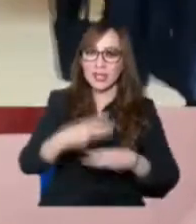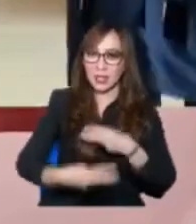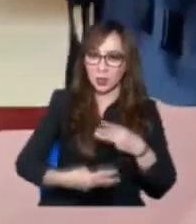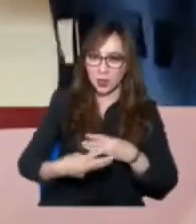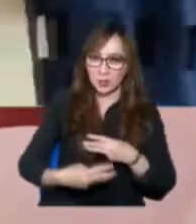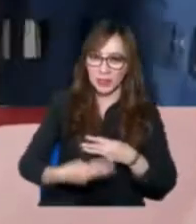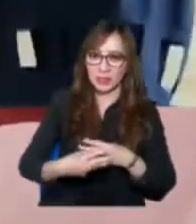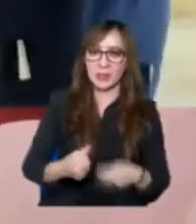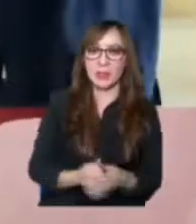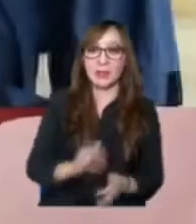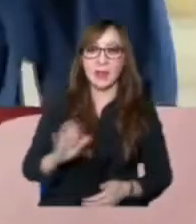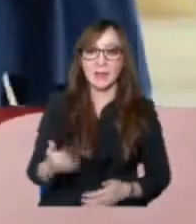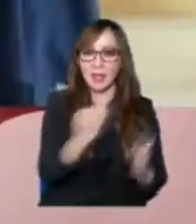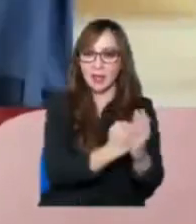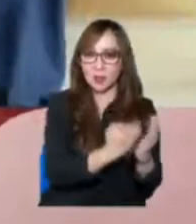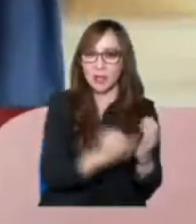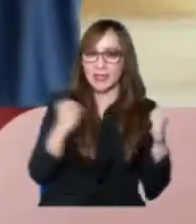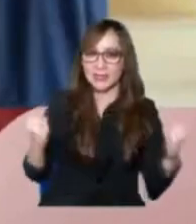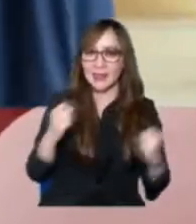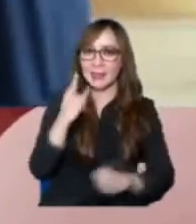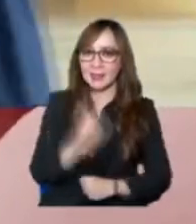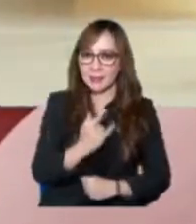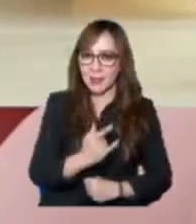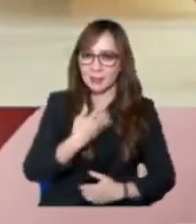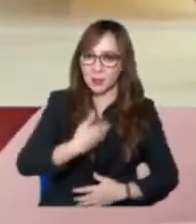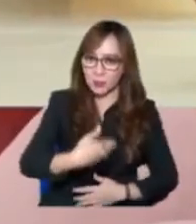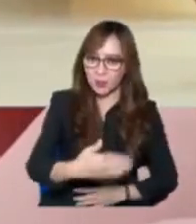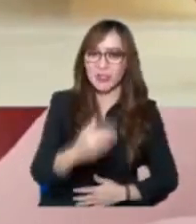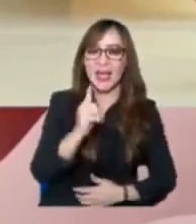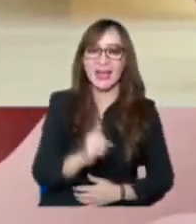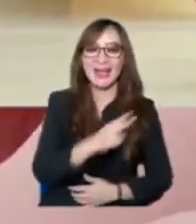dijalankan sehingga kita bisa tetap produktif nantinya. Sehingga Indonesia bisa kembali lagi seperti dahulu.